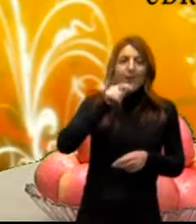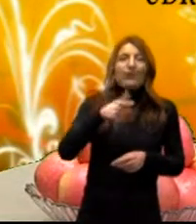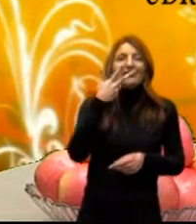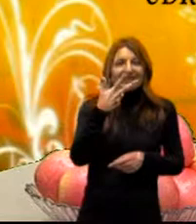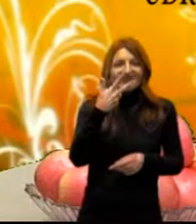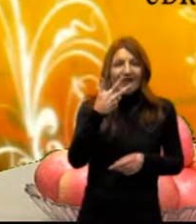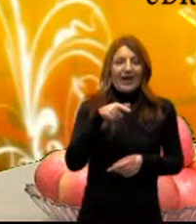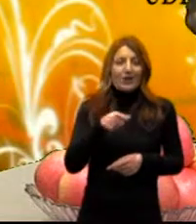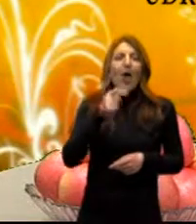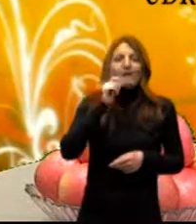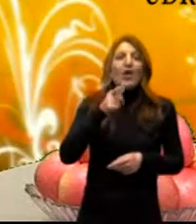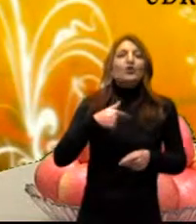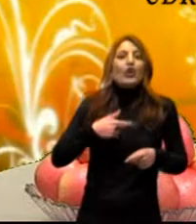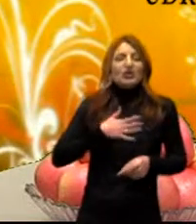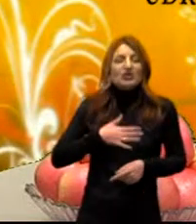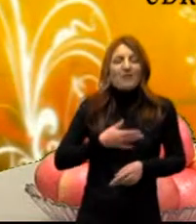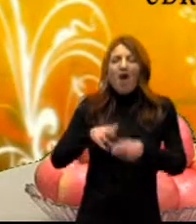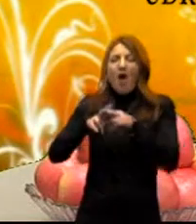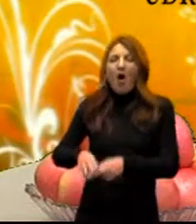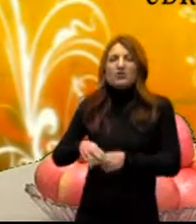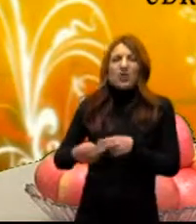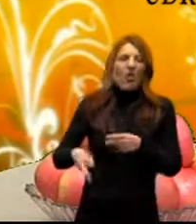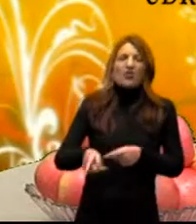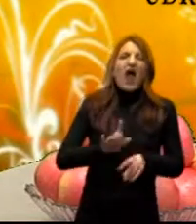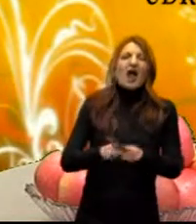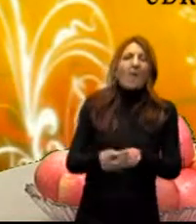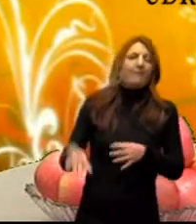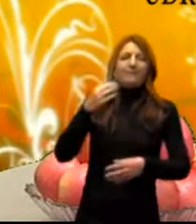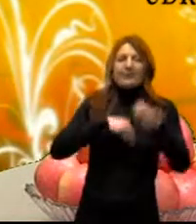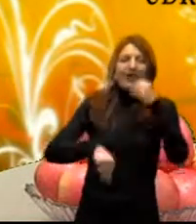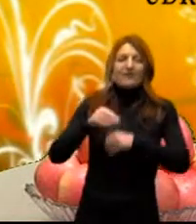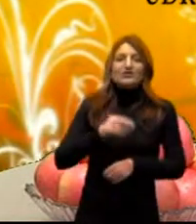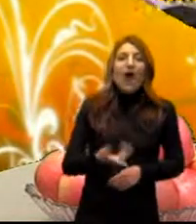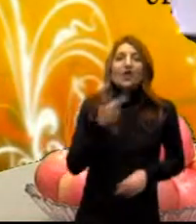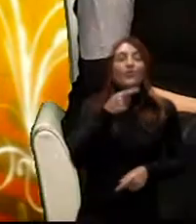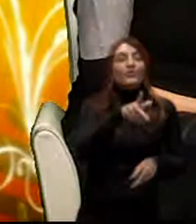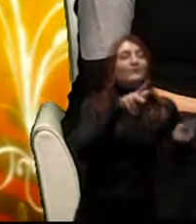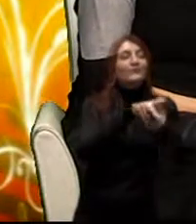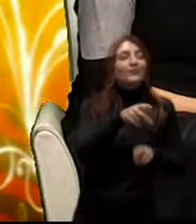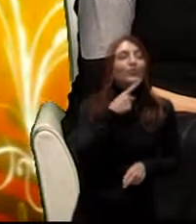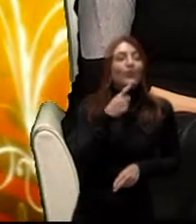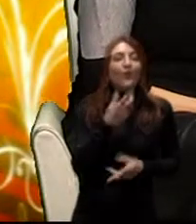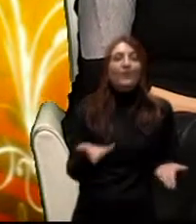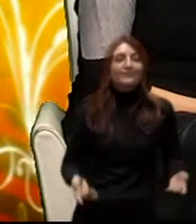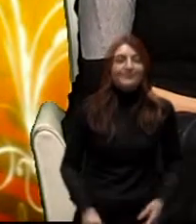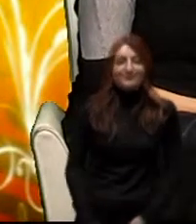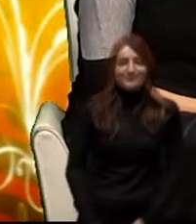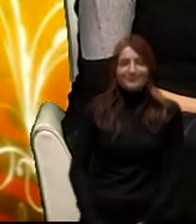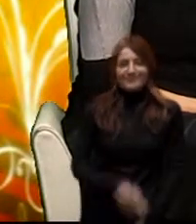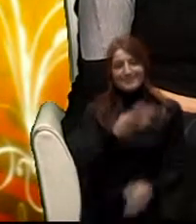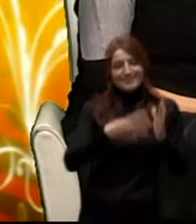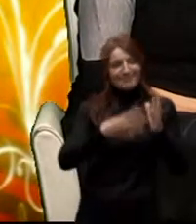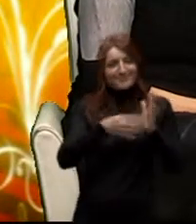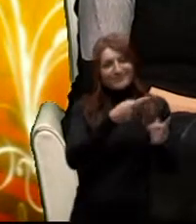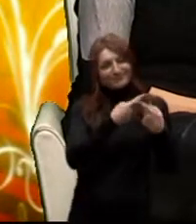mi istinski želimo. Sve drugo je pretrpavanje. Istina. Evo, ali evo. Ko će vas zaustaviti onda? Psiholog, dobar